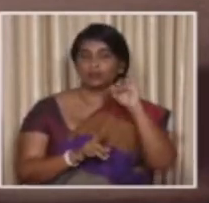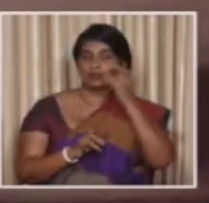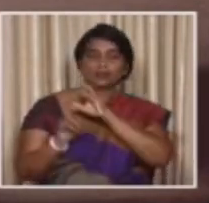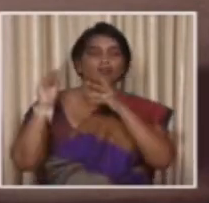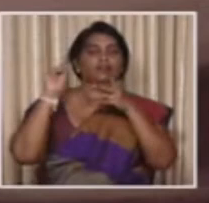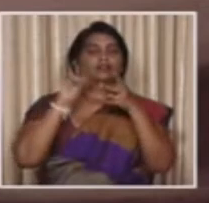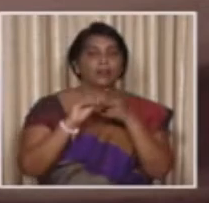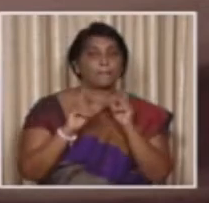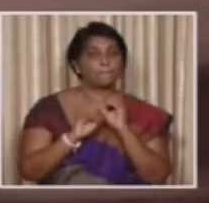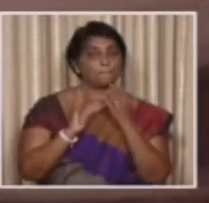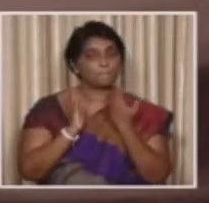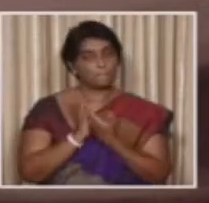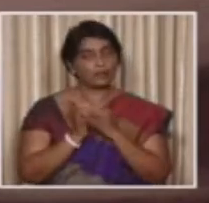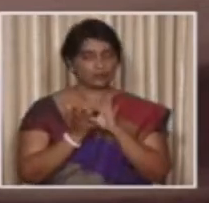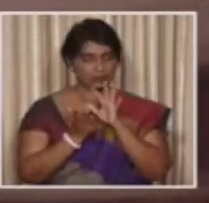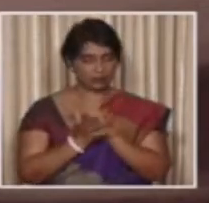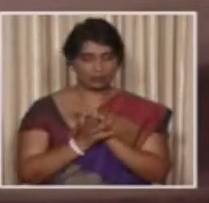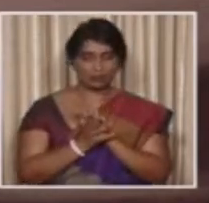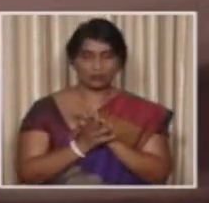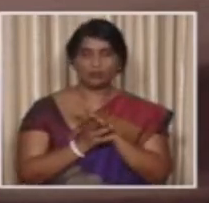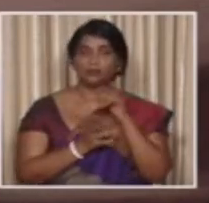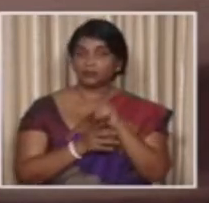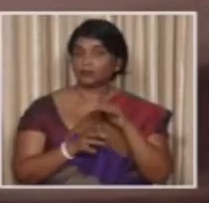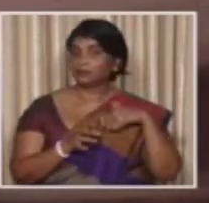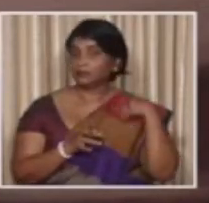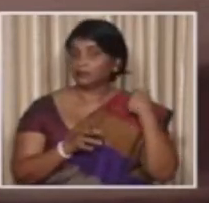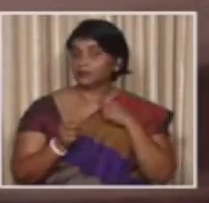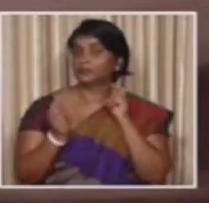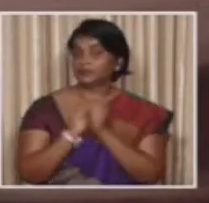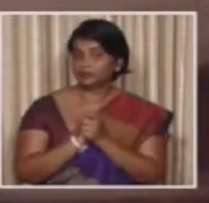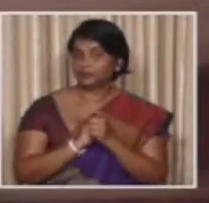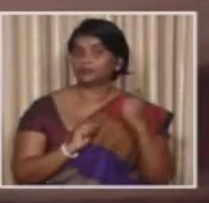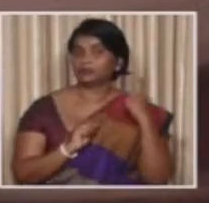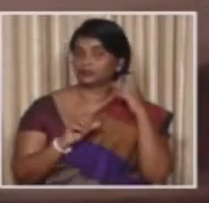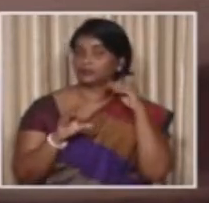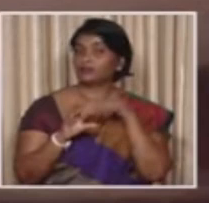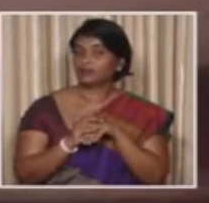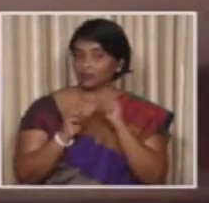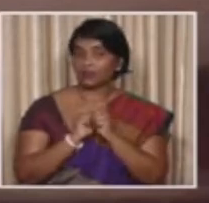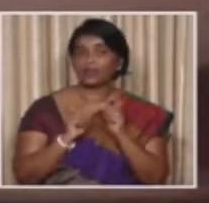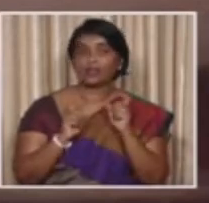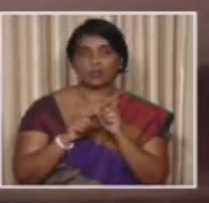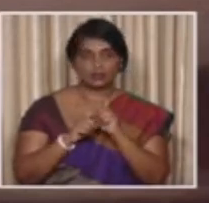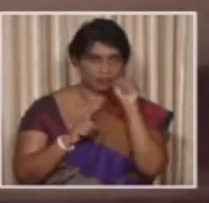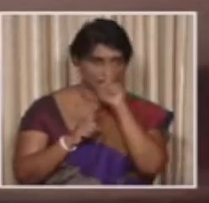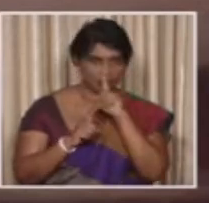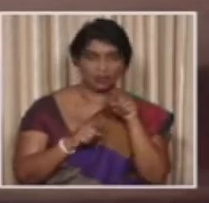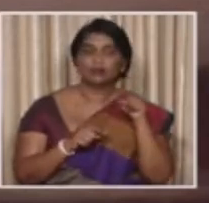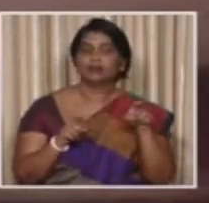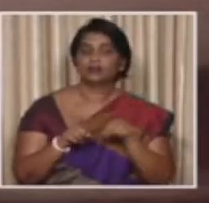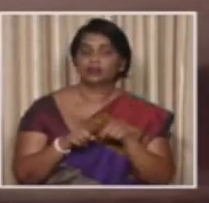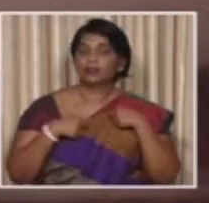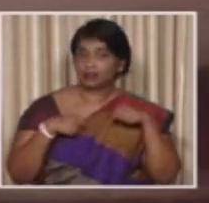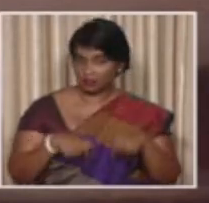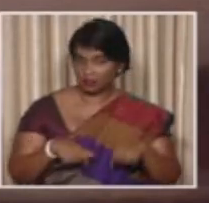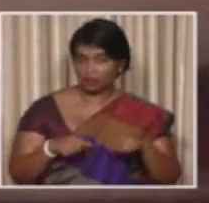කරන්න ප්‍රතිපත්තිමේ තීන්දුවක් අරගෙන තිබෙනවා. ඒකේ ප්‍රධාන වෙනස්කම් ත්‍රිවිධ හමුදාව ඇතුලේ වෙන්නේ දෙසැම්බර් මාසේ. ekanisa api